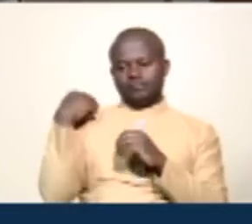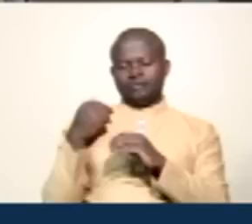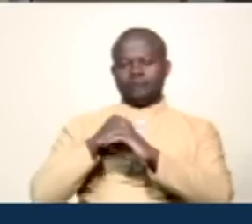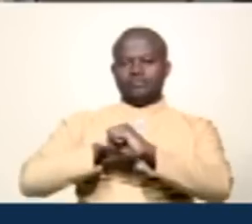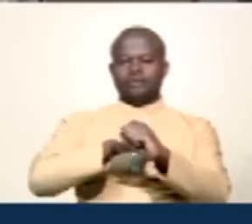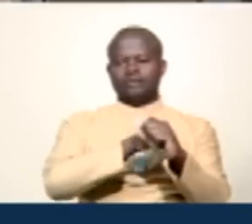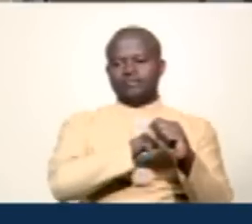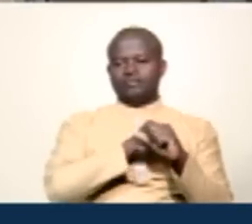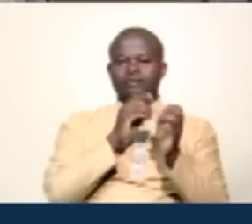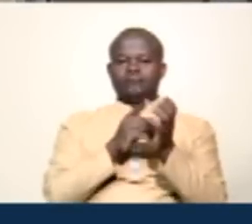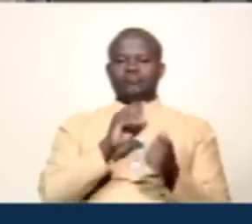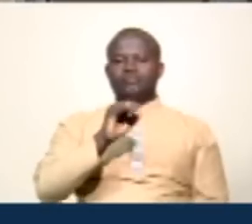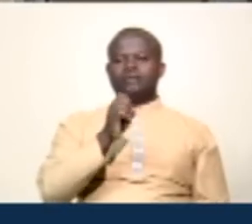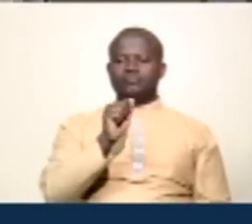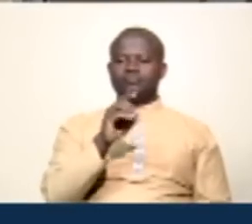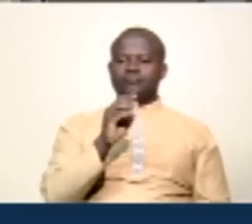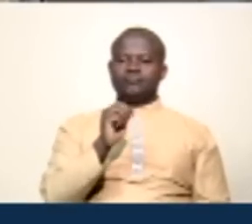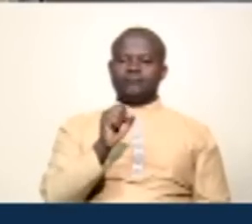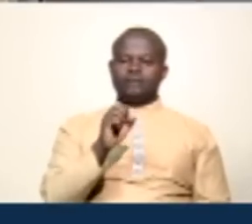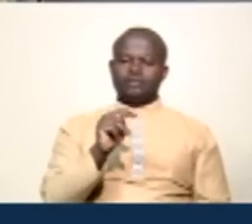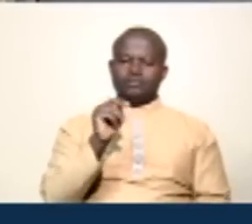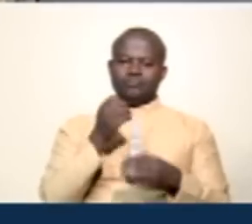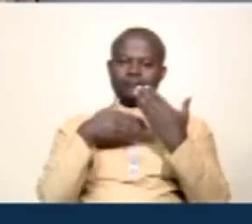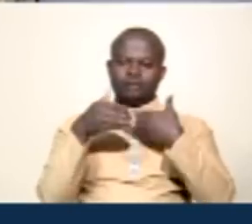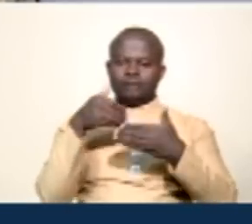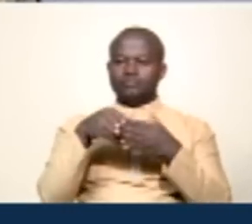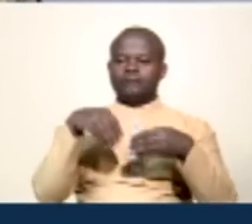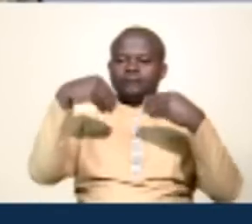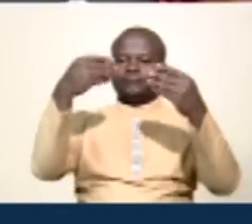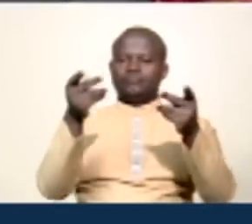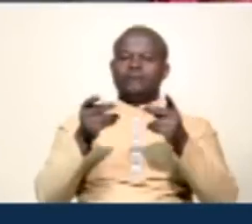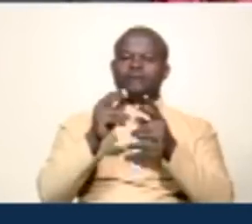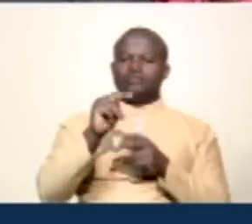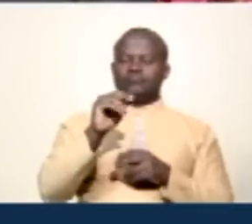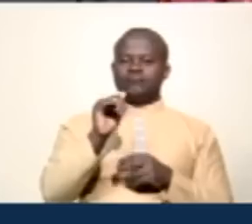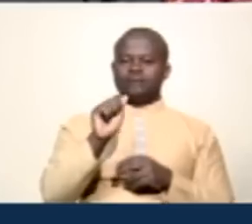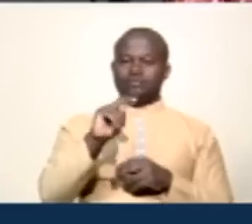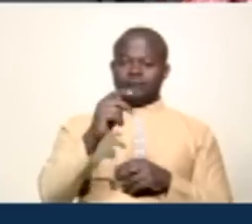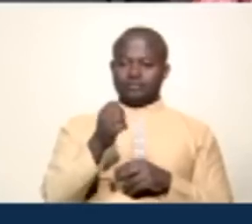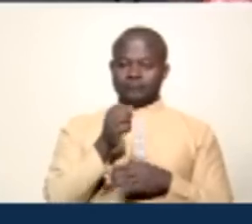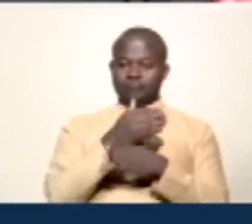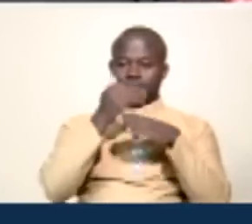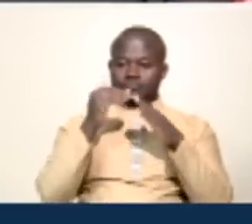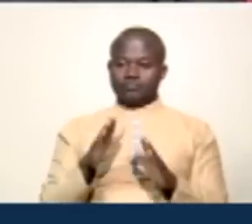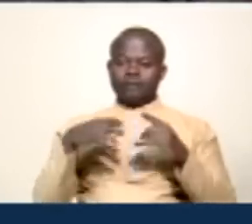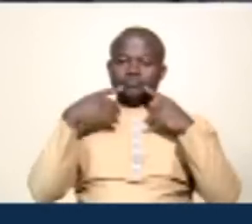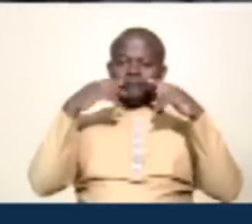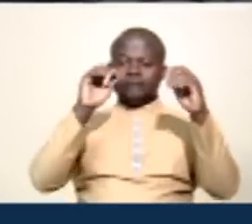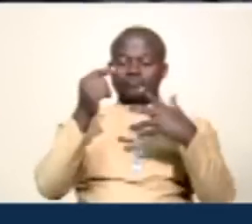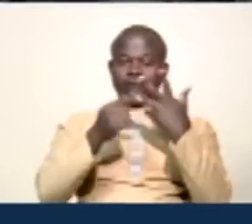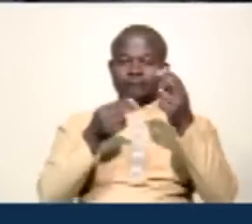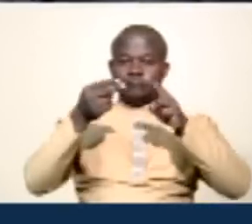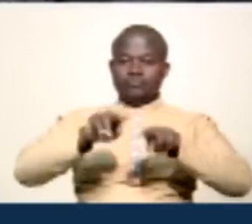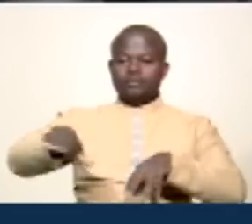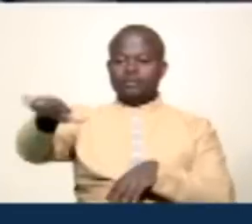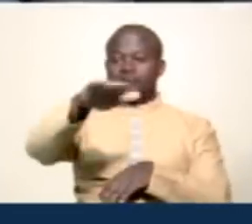Mboneragihugu Dr. Jean Damascene Bizimana mu kiganiro yatangiye aho Inyange. Minisitiri Dr. Bizimana yavuze ko hari ibyabereye